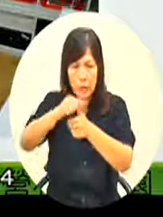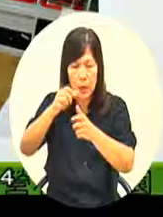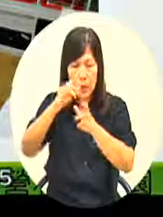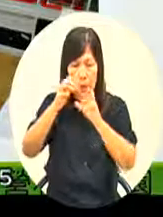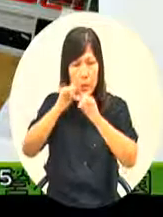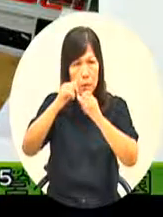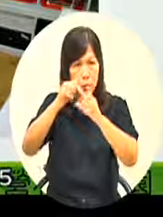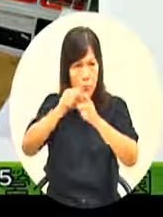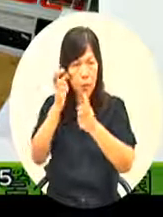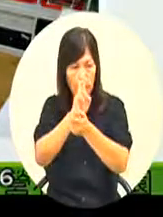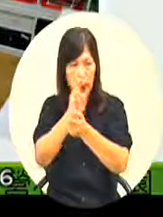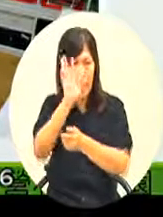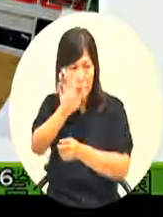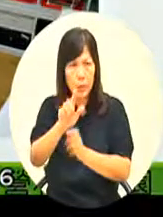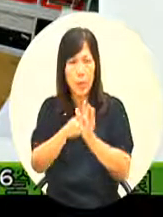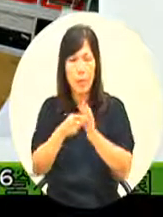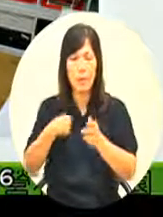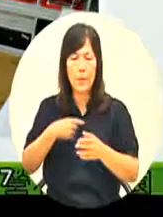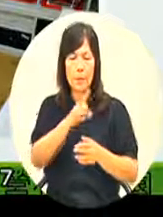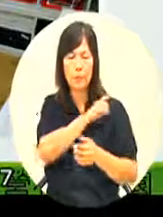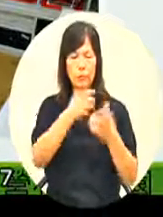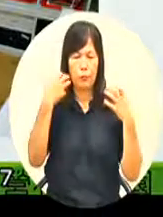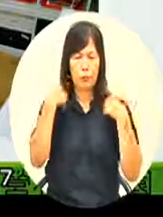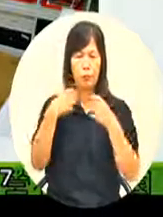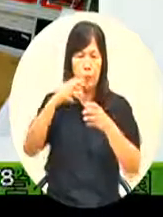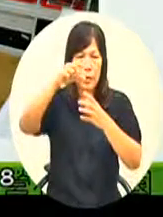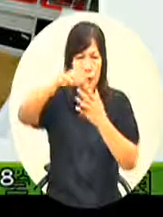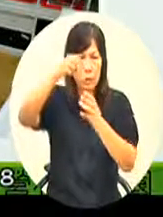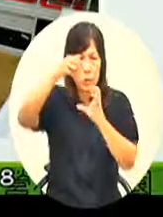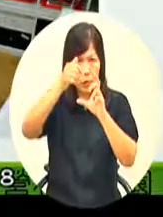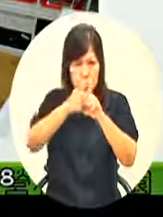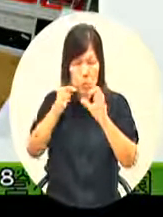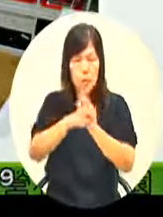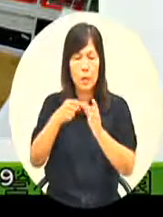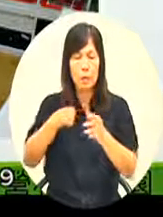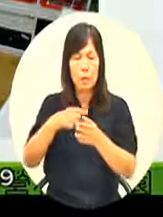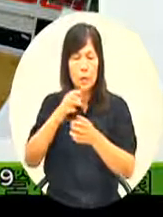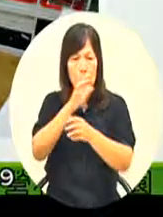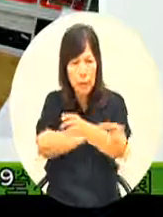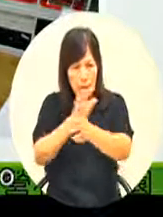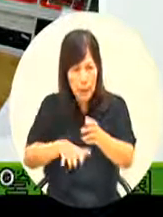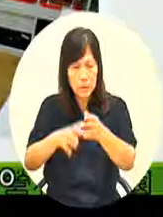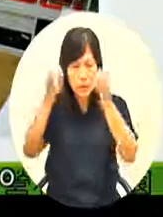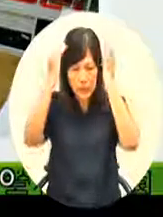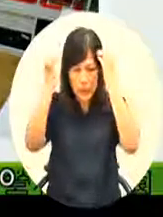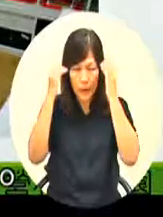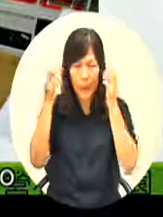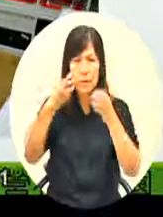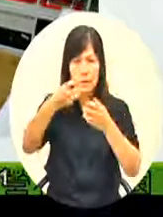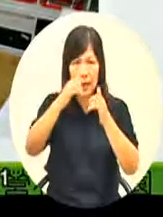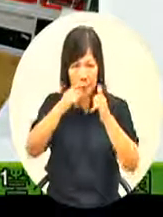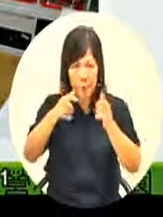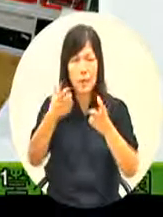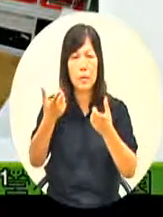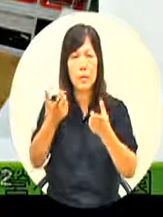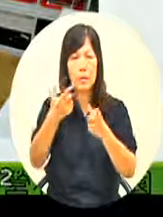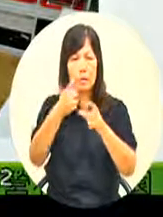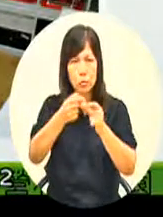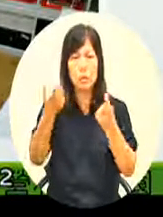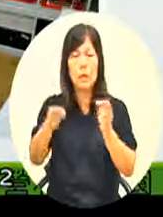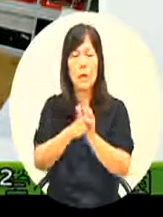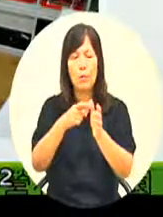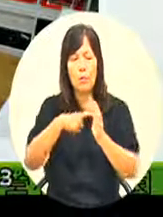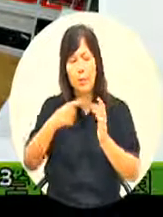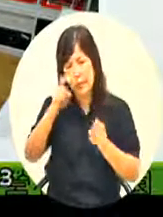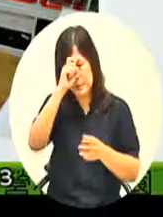在当然在我们的选区，包括三民区或者是我博弈的选区左营男子里面，我们也很期待有这种空间能出